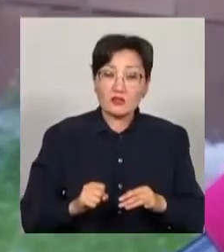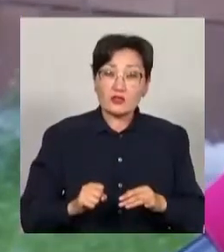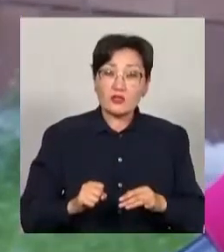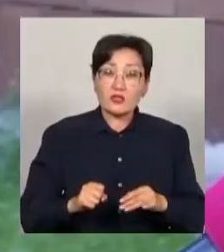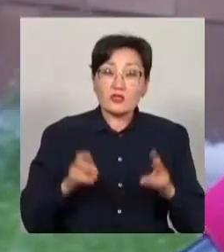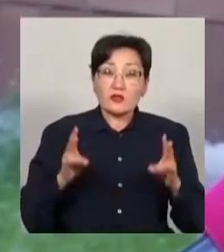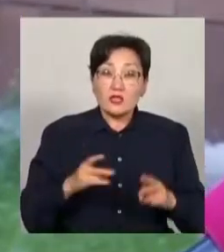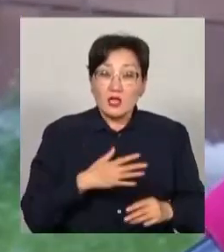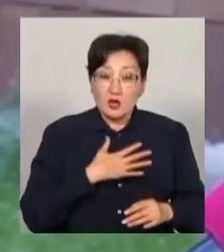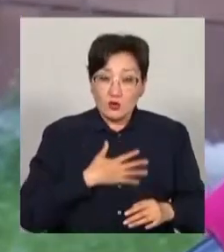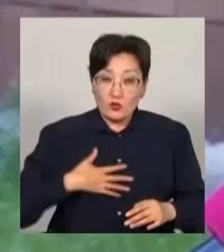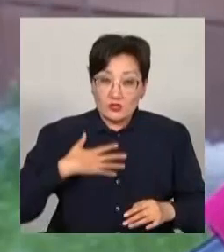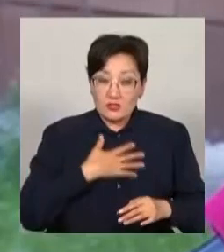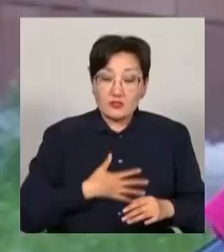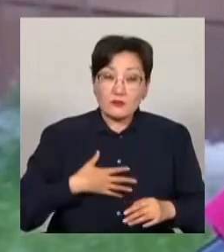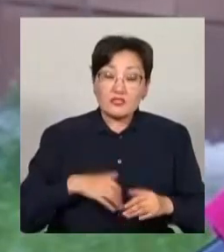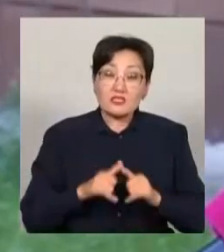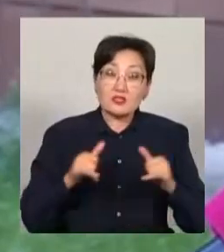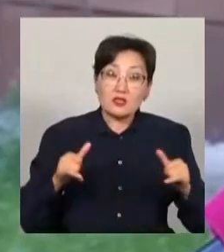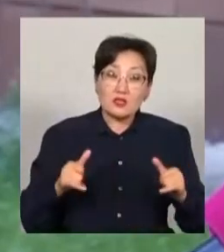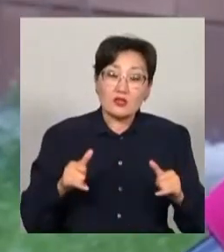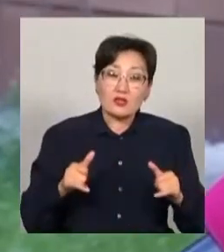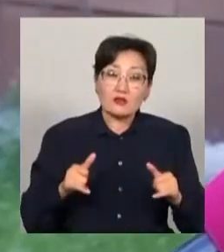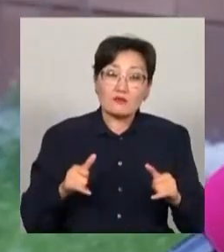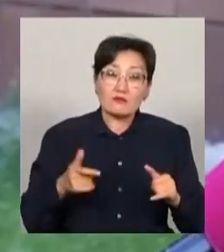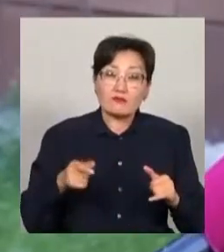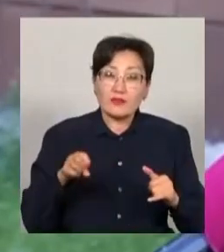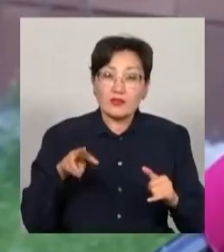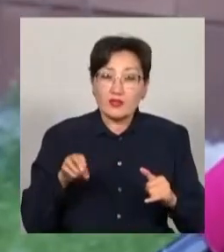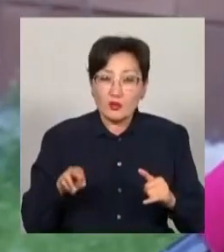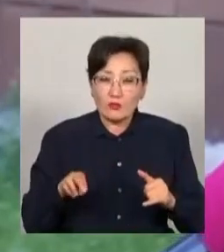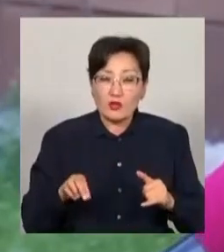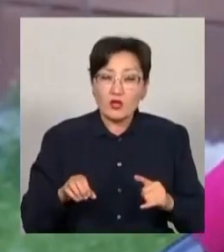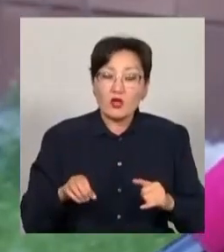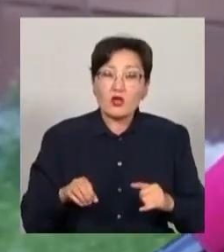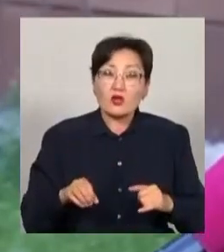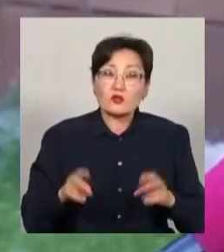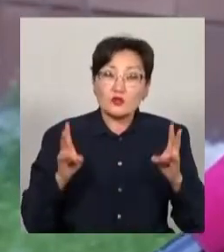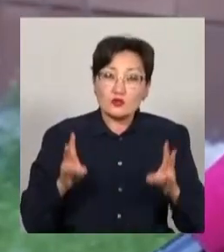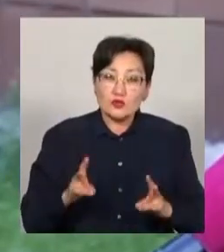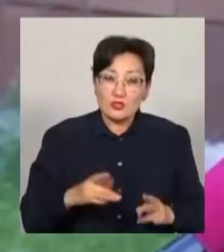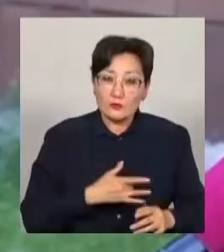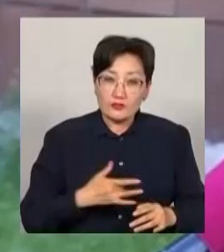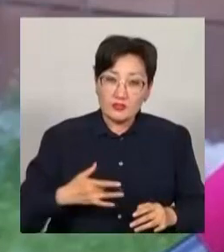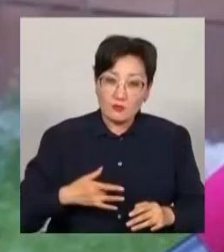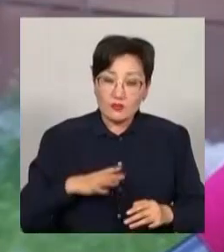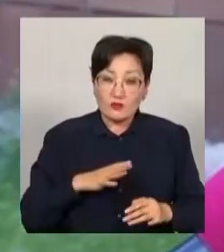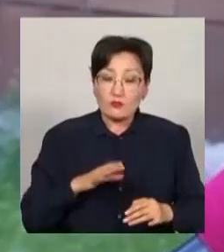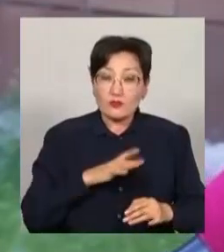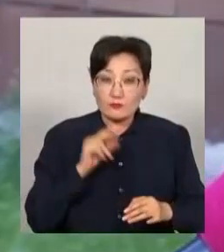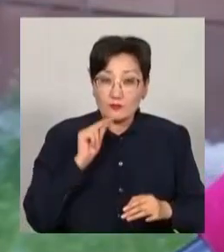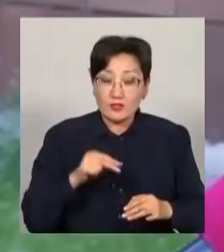травмы грудной клетки с развитием гемопневмоторакса, с ушибом легкого. Было подозрение на